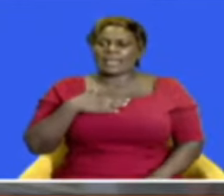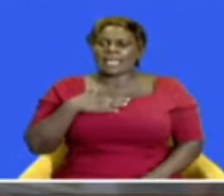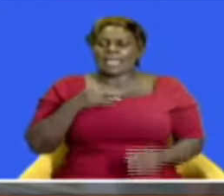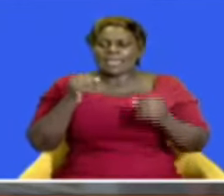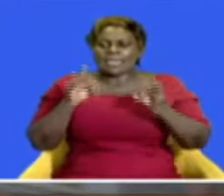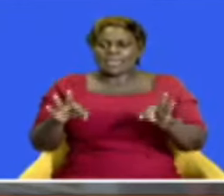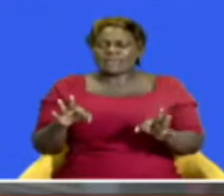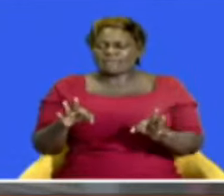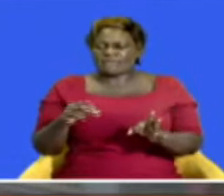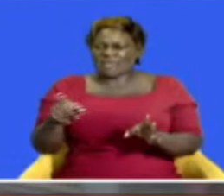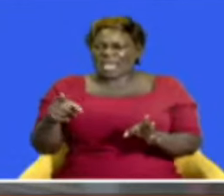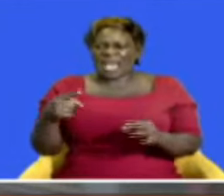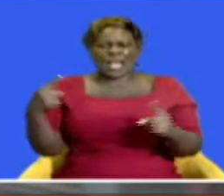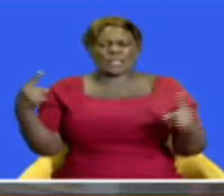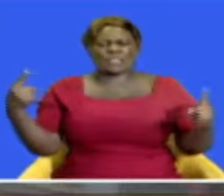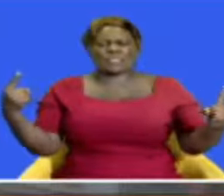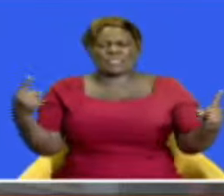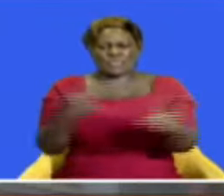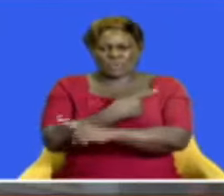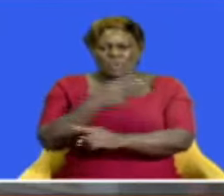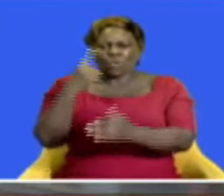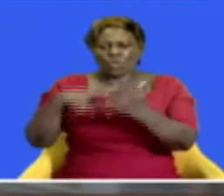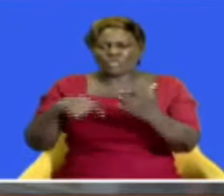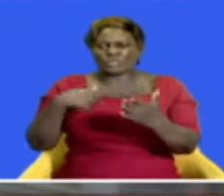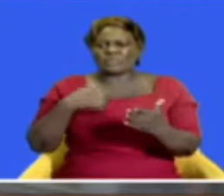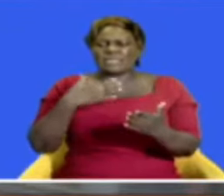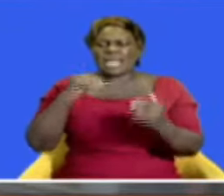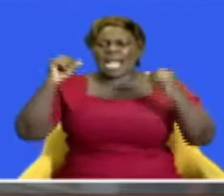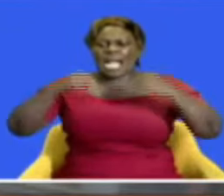endapo anaenda pale na anatekeleza kile ambacho mimi